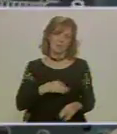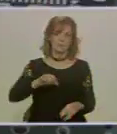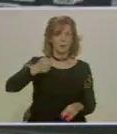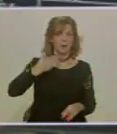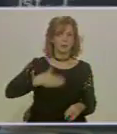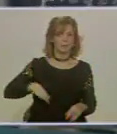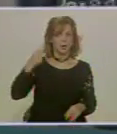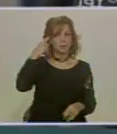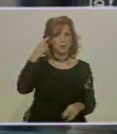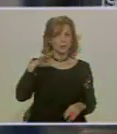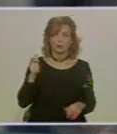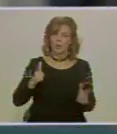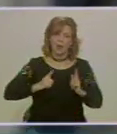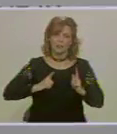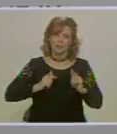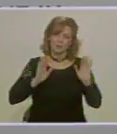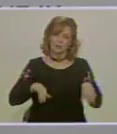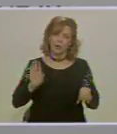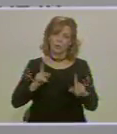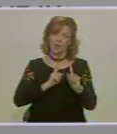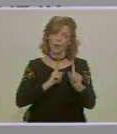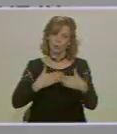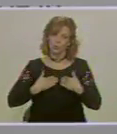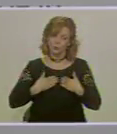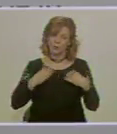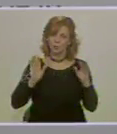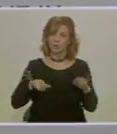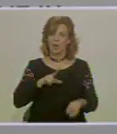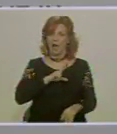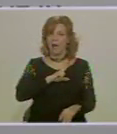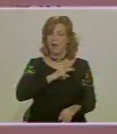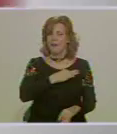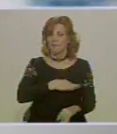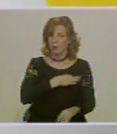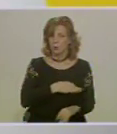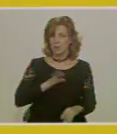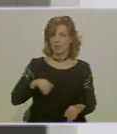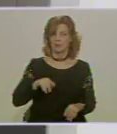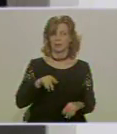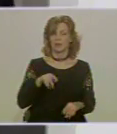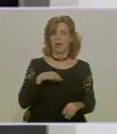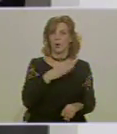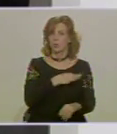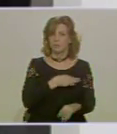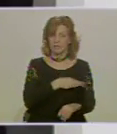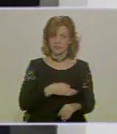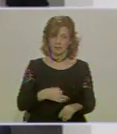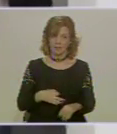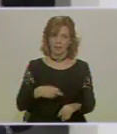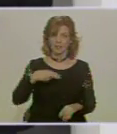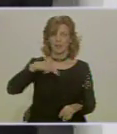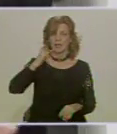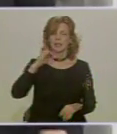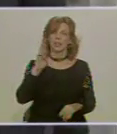ei de la cursul respectiv, de la facultate, de la universitate. Nicu George Buzdoacă